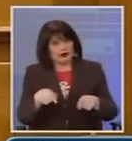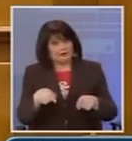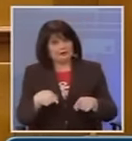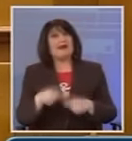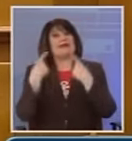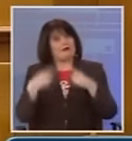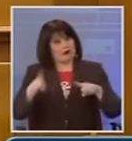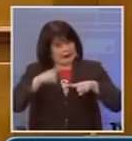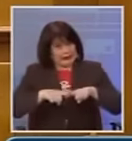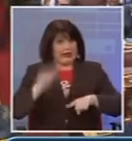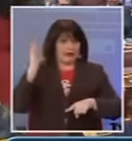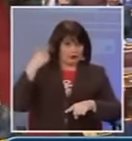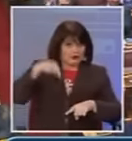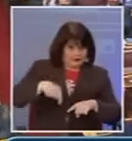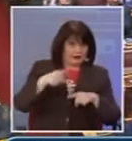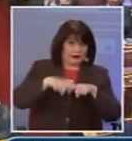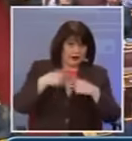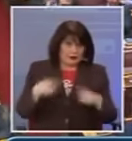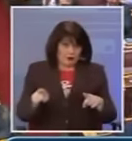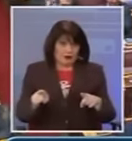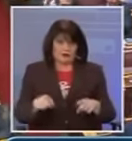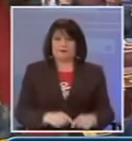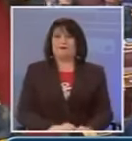Ήταν διαφορετική η πατρίδα μας?